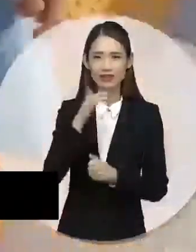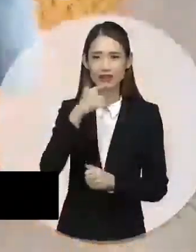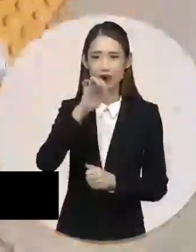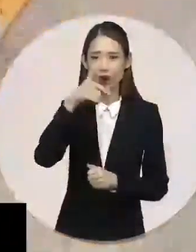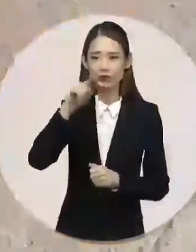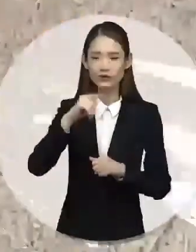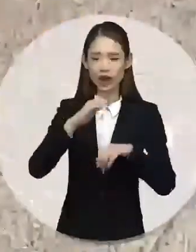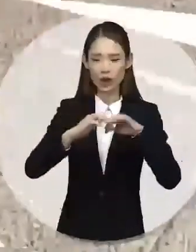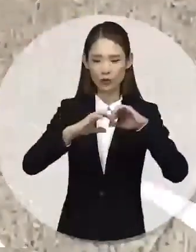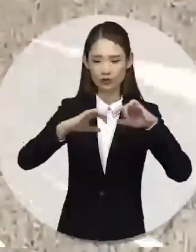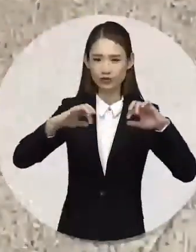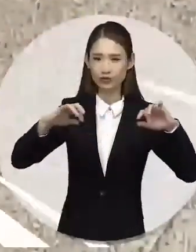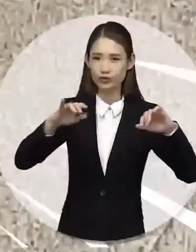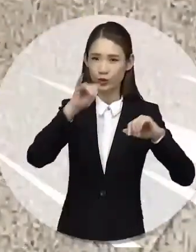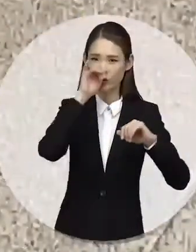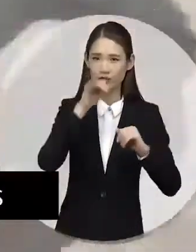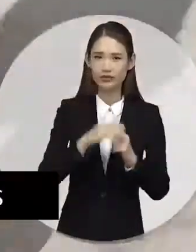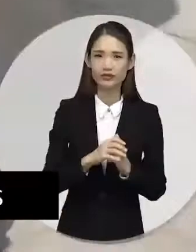블록도 있어.